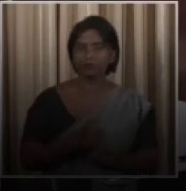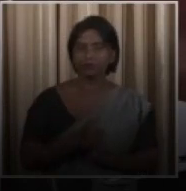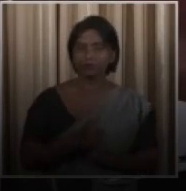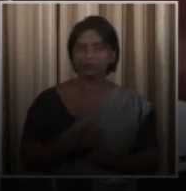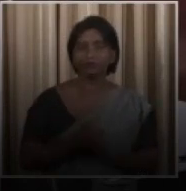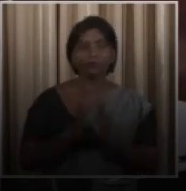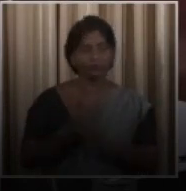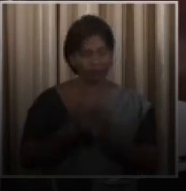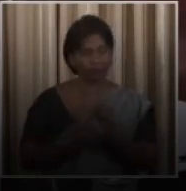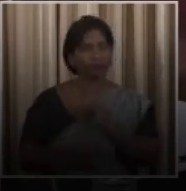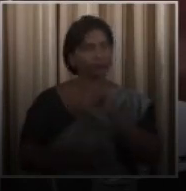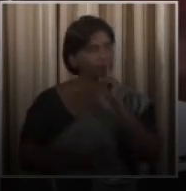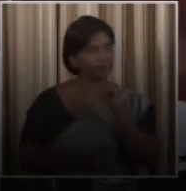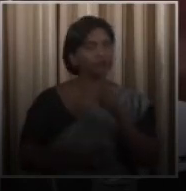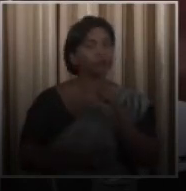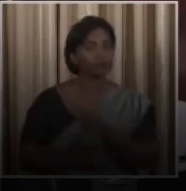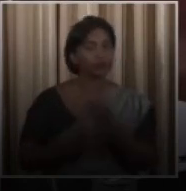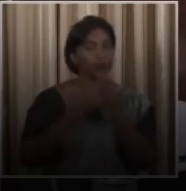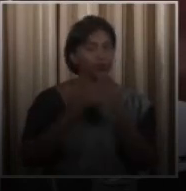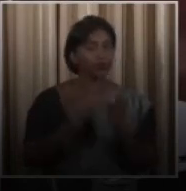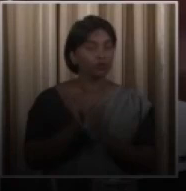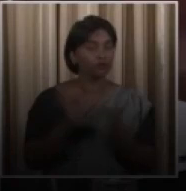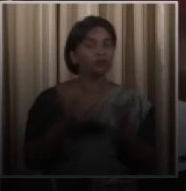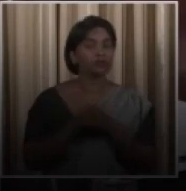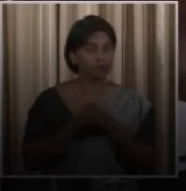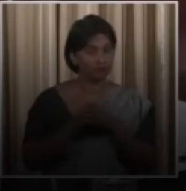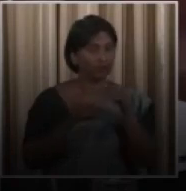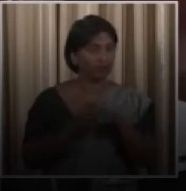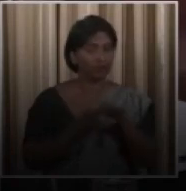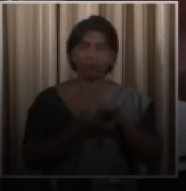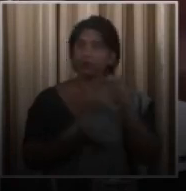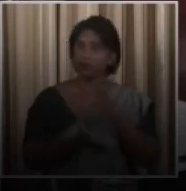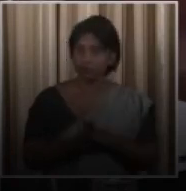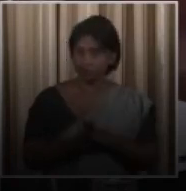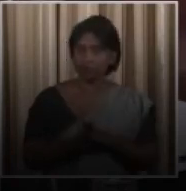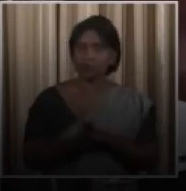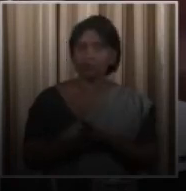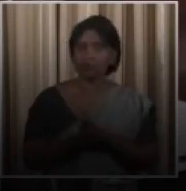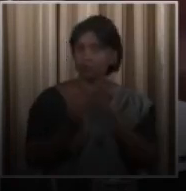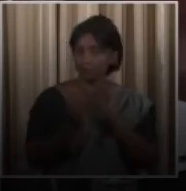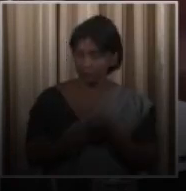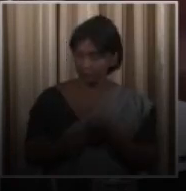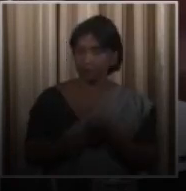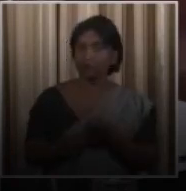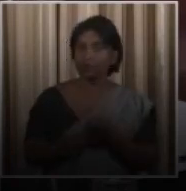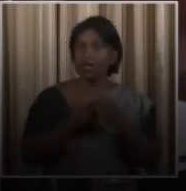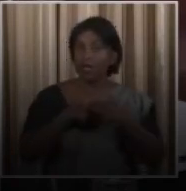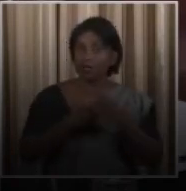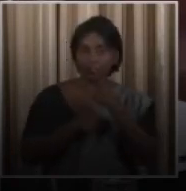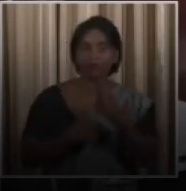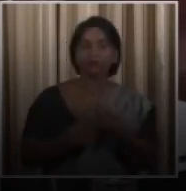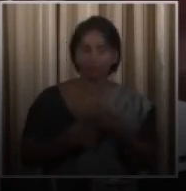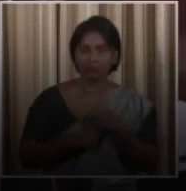Mang emet tuba ge gahanawa ituba upadeshaka sabhave gatta thiyenne vyas kirimata apita heethuwak denna ona mage